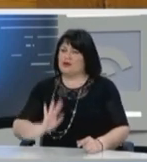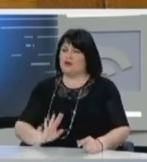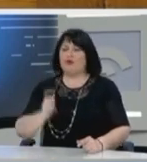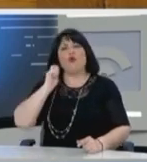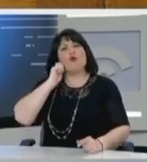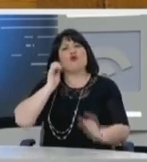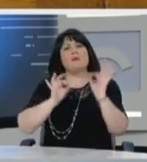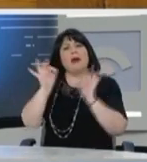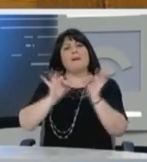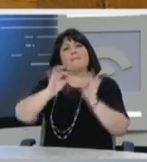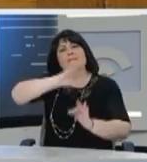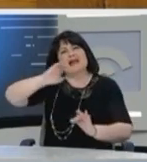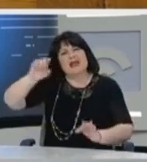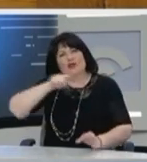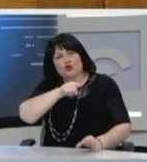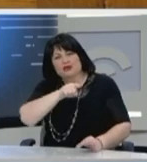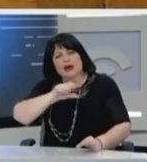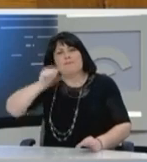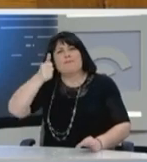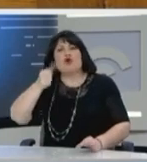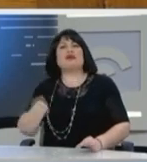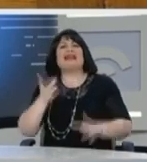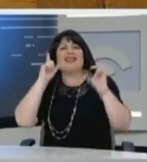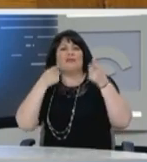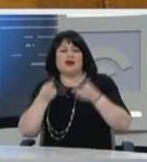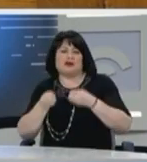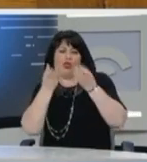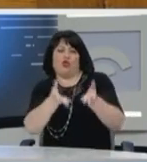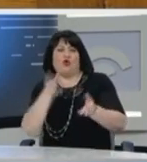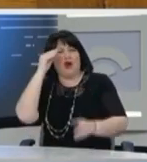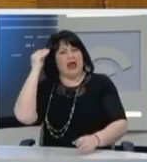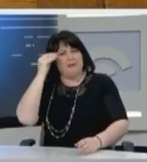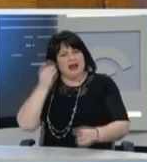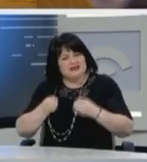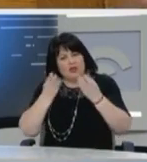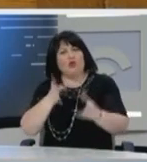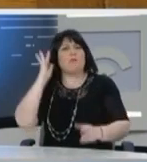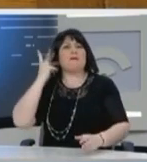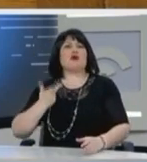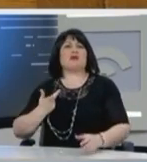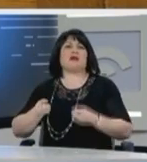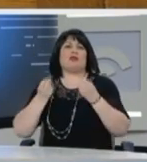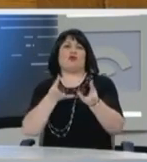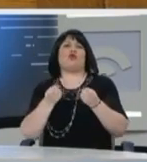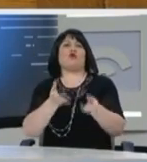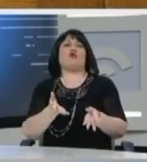το όνομα της Μακεδονίας το πουλήσατε εσείς πρώτοι της Νέας Δημοκρατίας. Με τον Κώστα Καραμαλή και την Τώρα